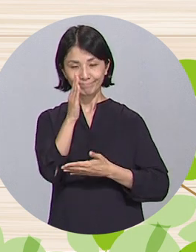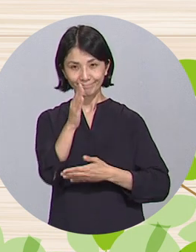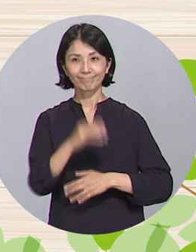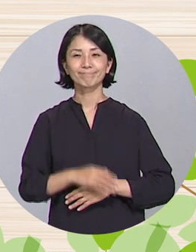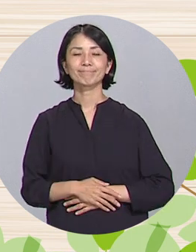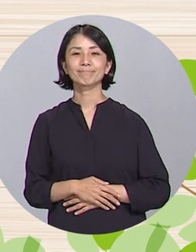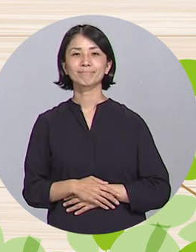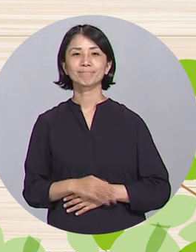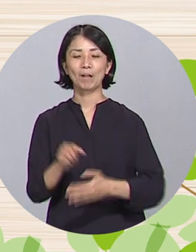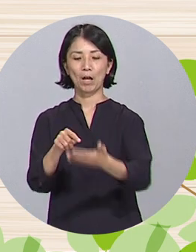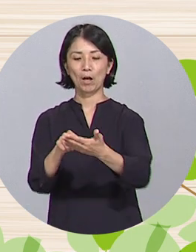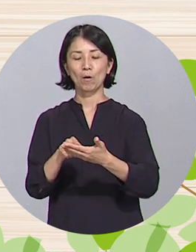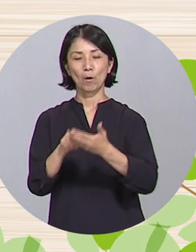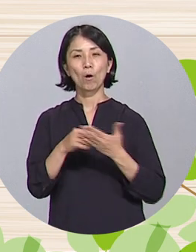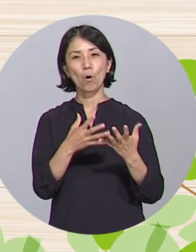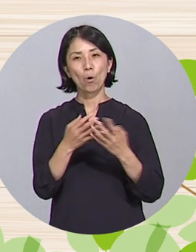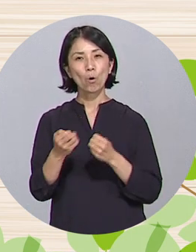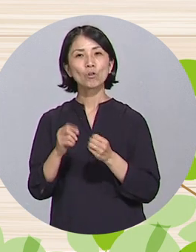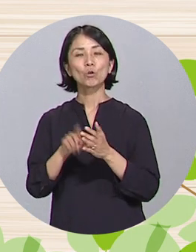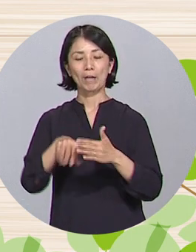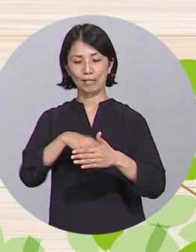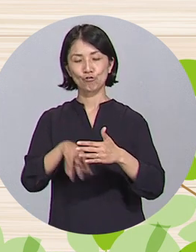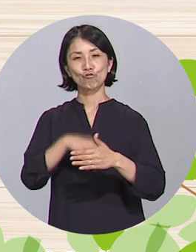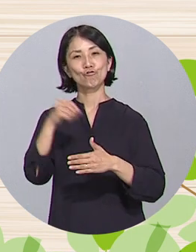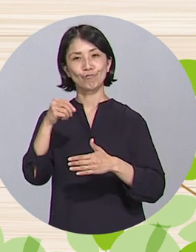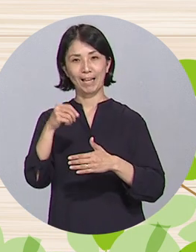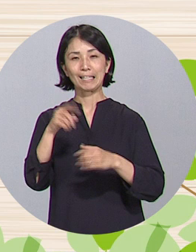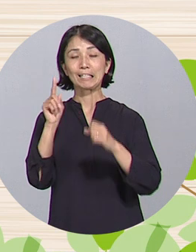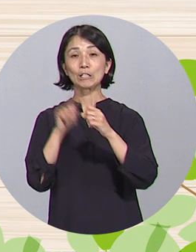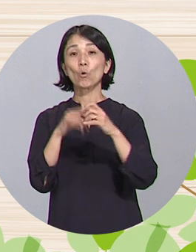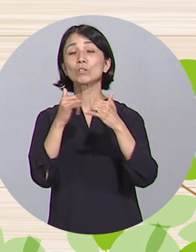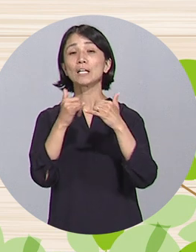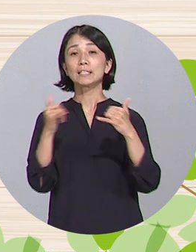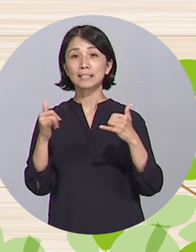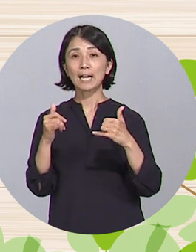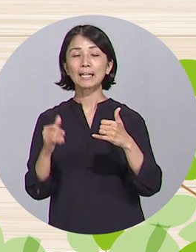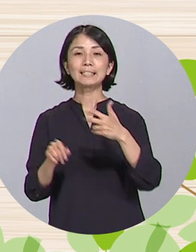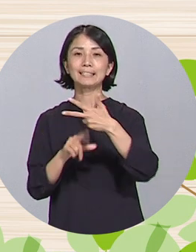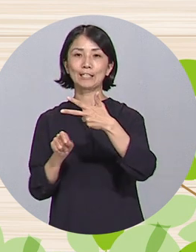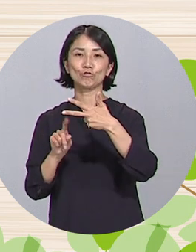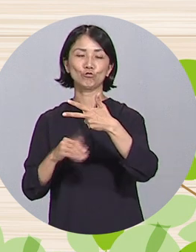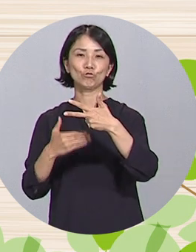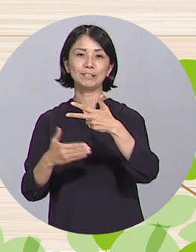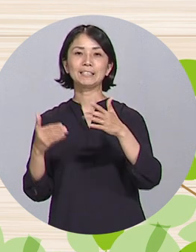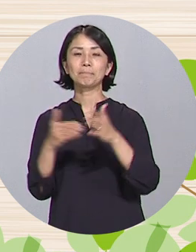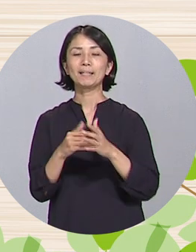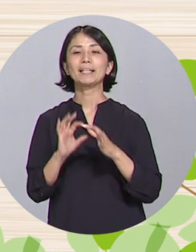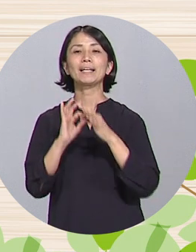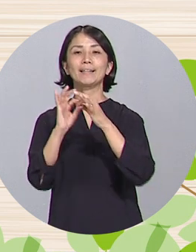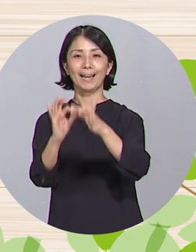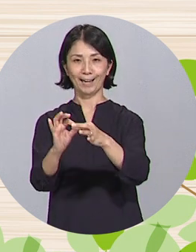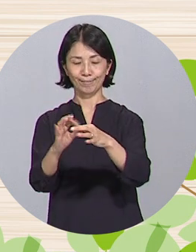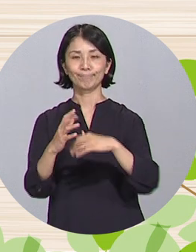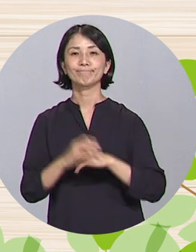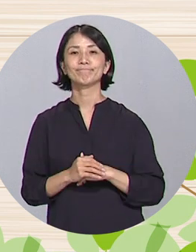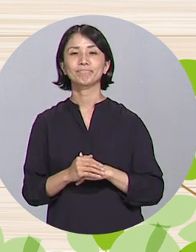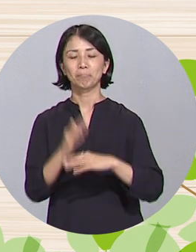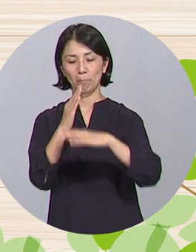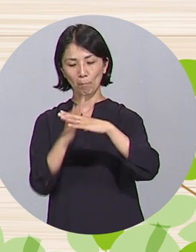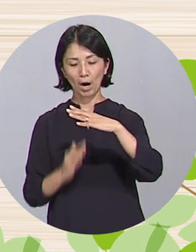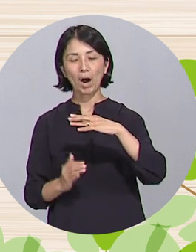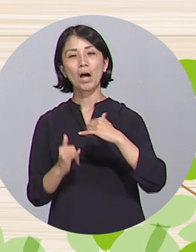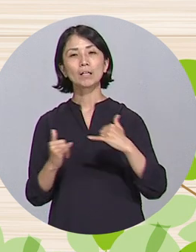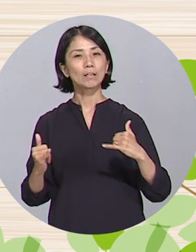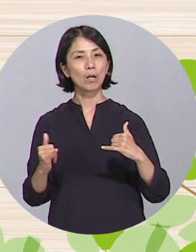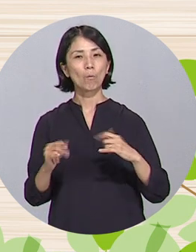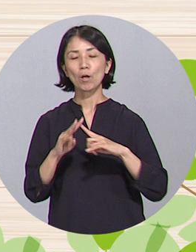応募者多数の場合は抽選となり、当選者には7月19日月曜日までにご連絡します。落選者